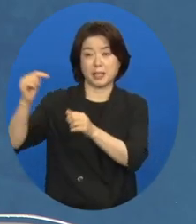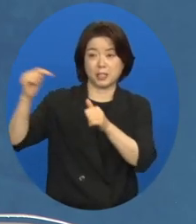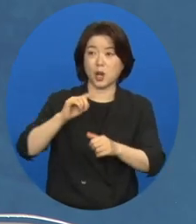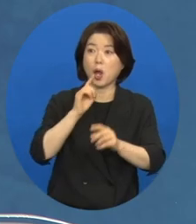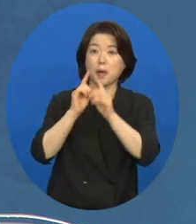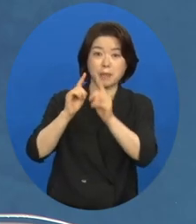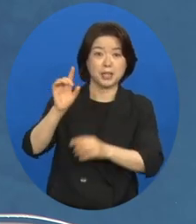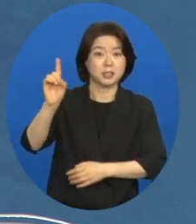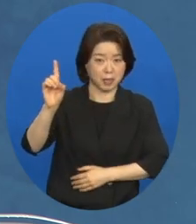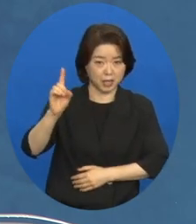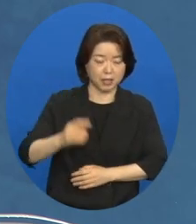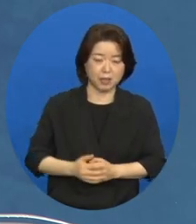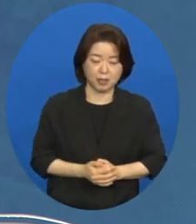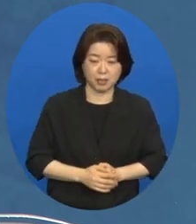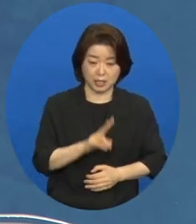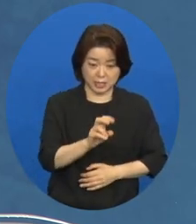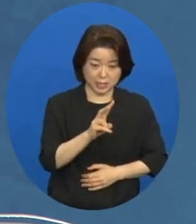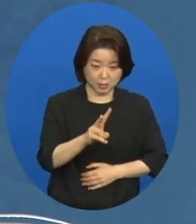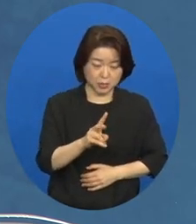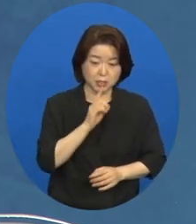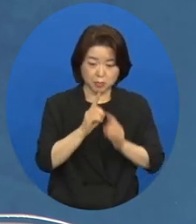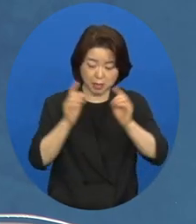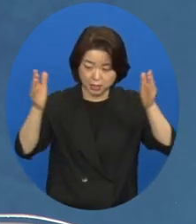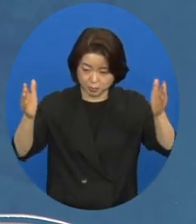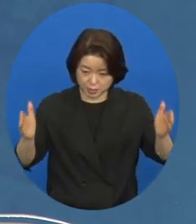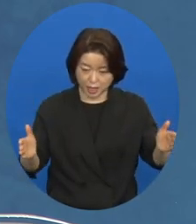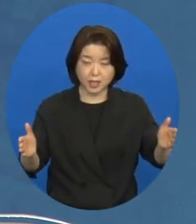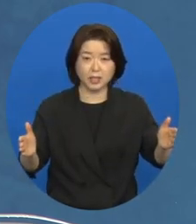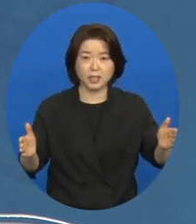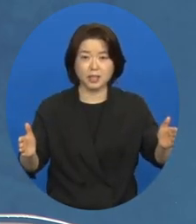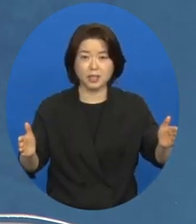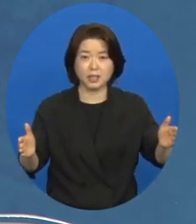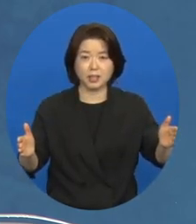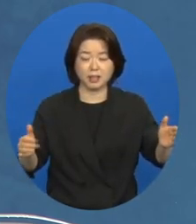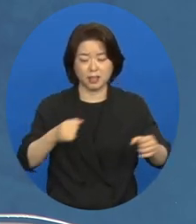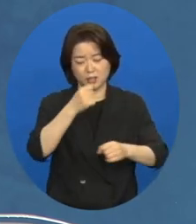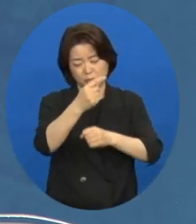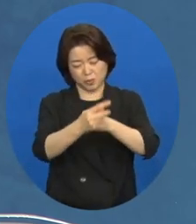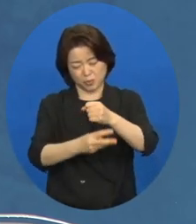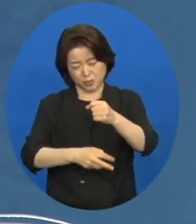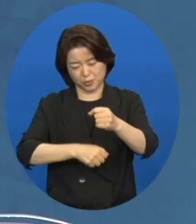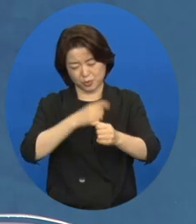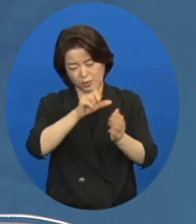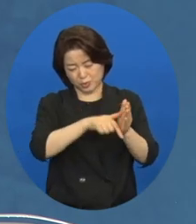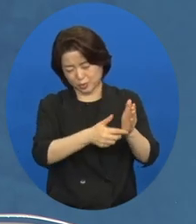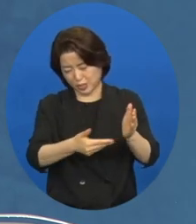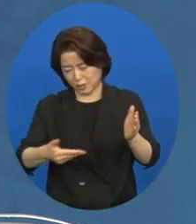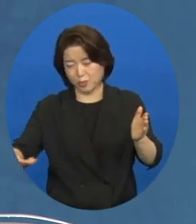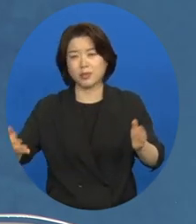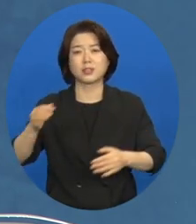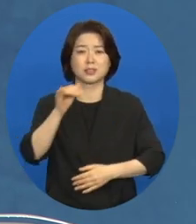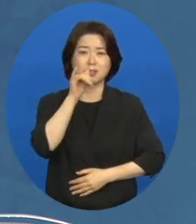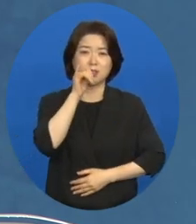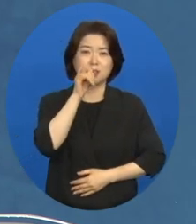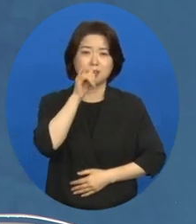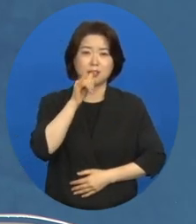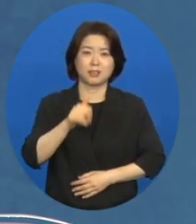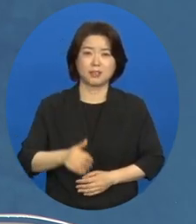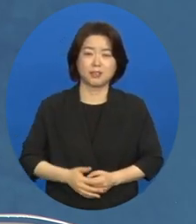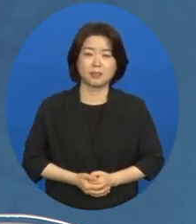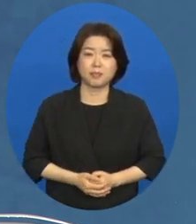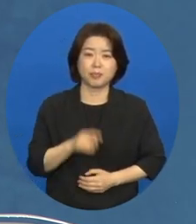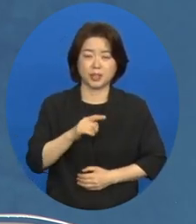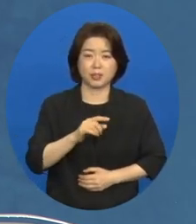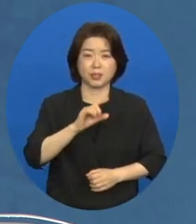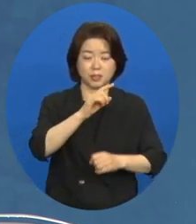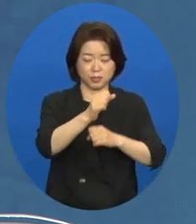말씀과 22절 말씀 사이에는 그러면 수십 년의 세월이 담겨져 있는 거잖아요. 그